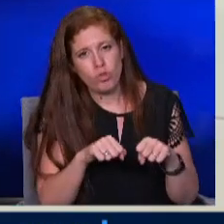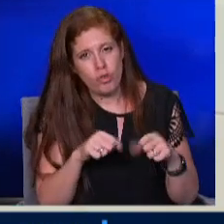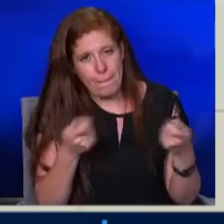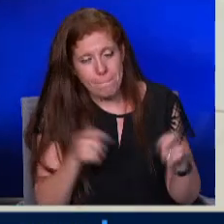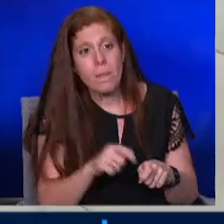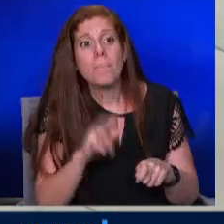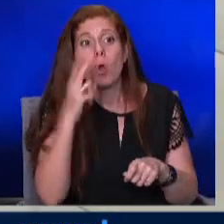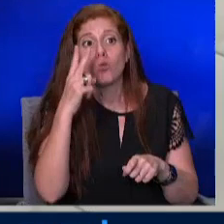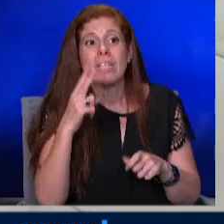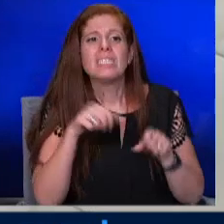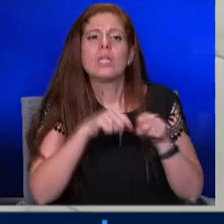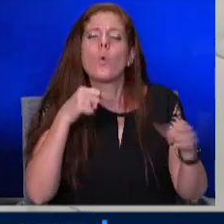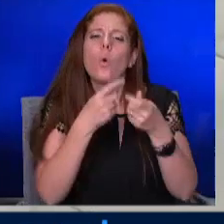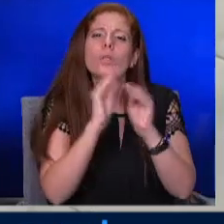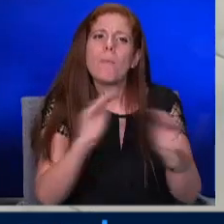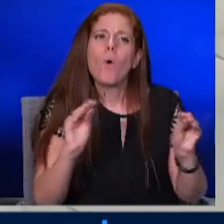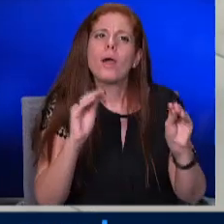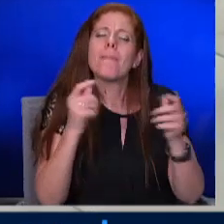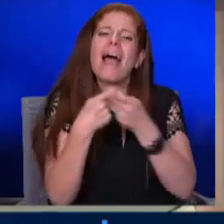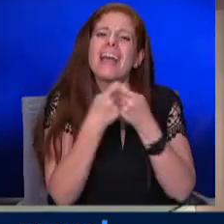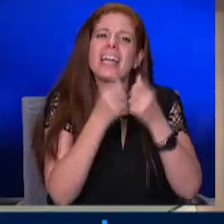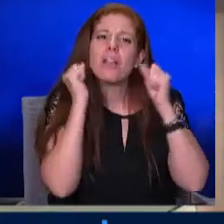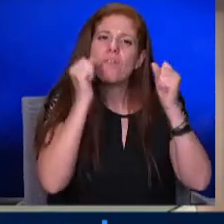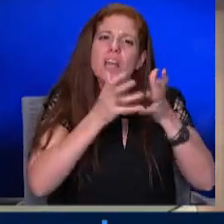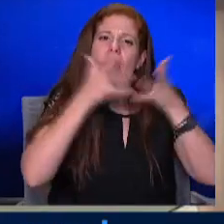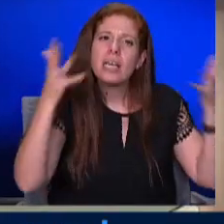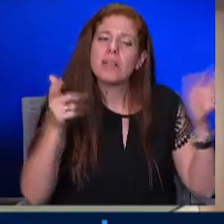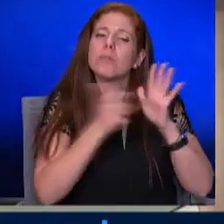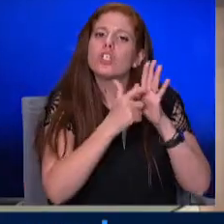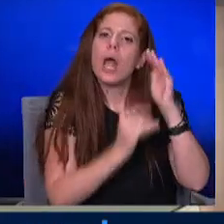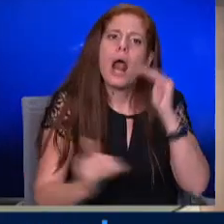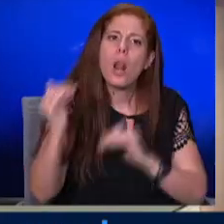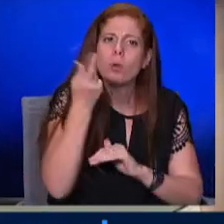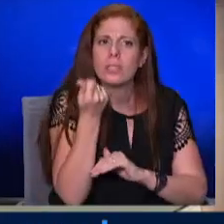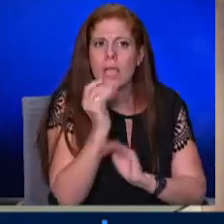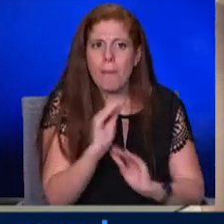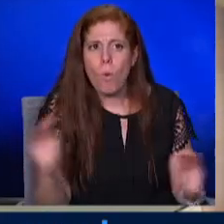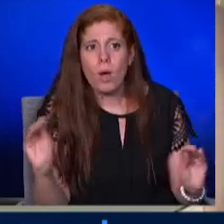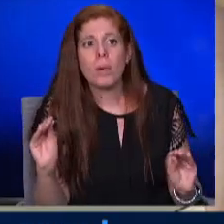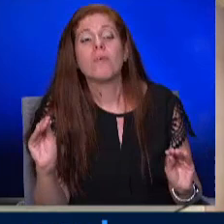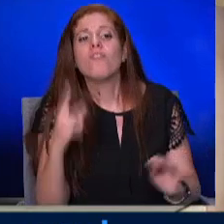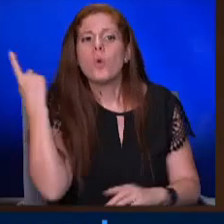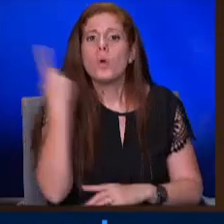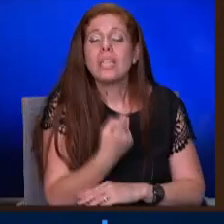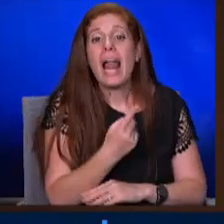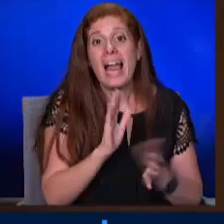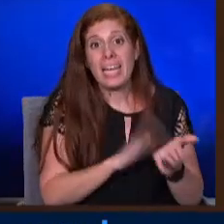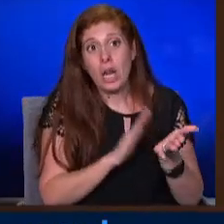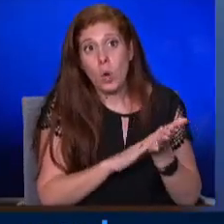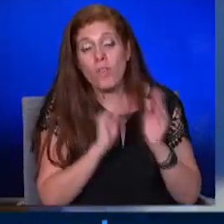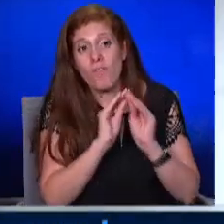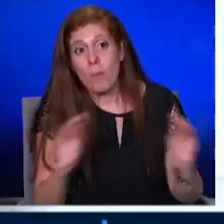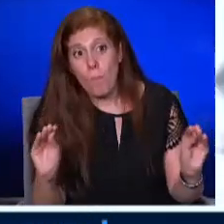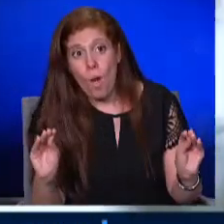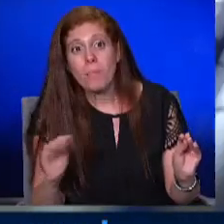הפגנה ענקית בתל אביב בדרישה להעלות את שכר המורים, והיא הורתה לגננות ולמורי היסודי והחינוך המיוחד לסיים את